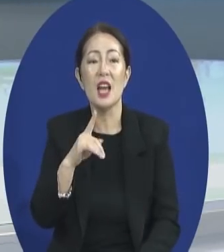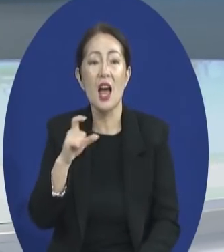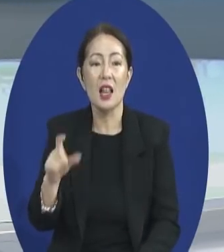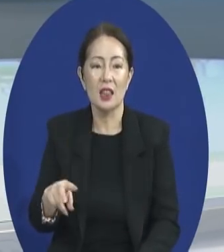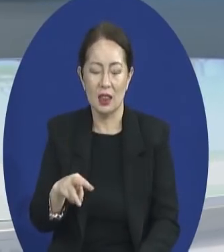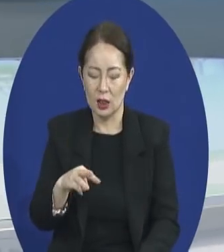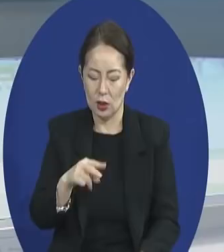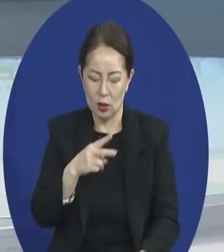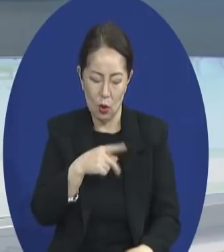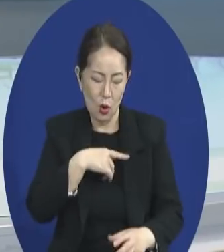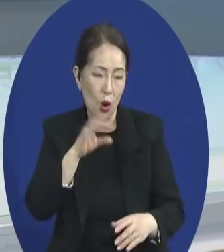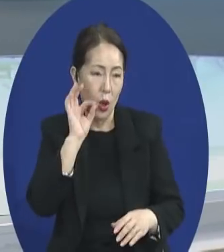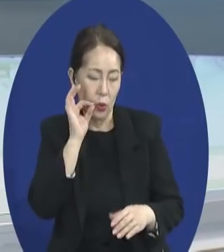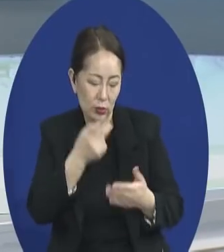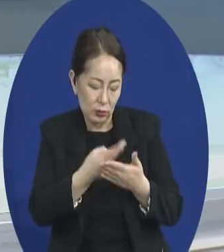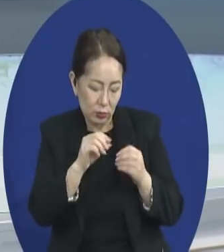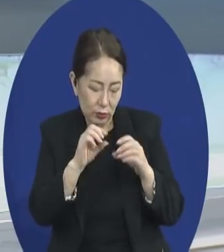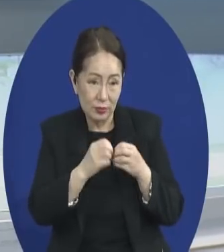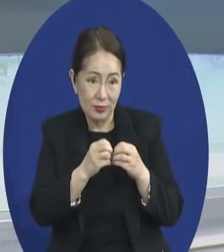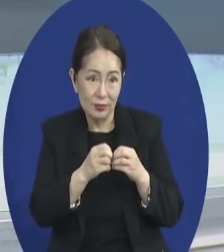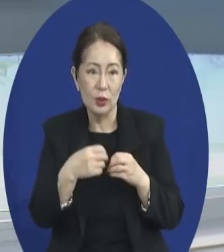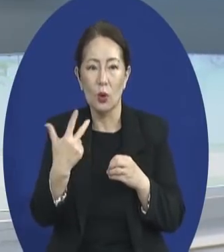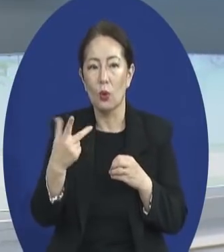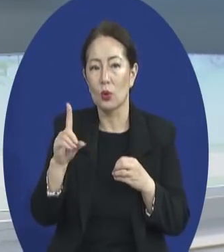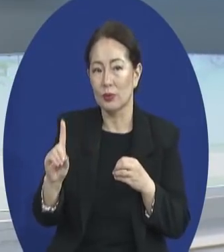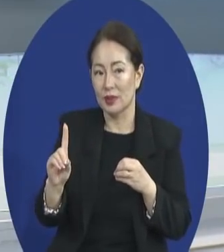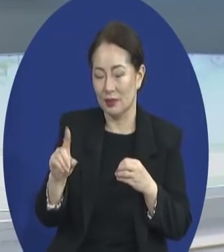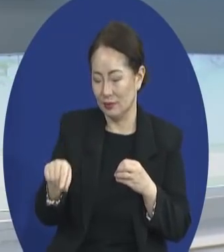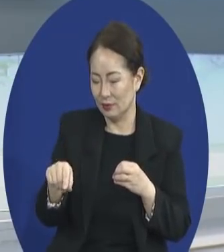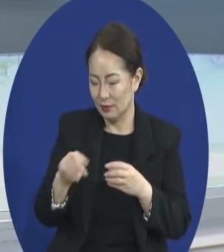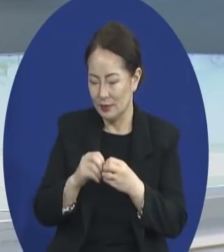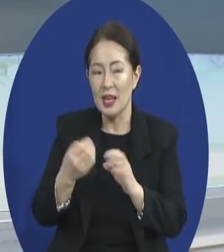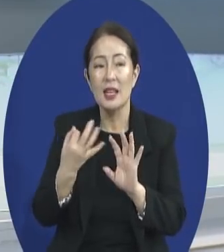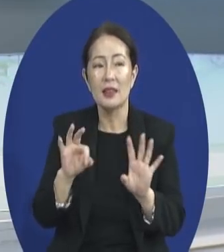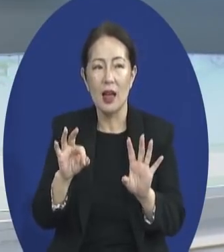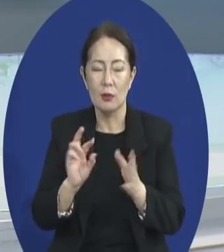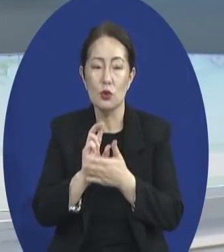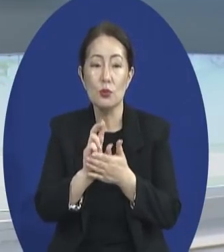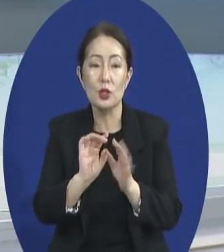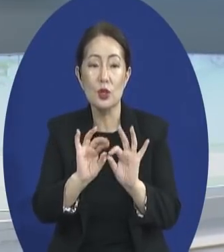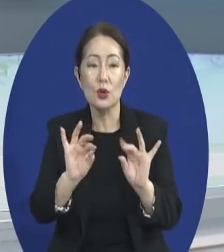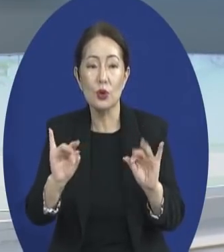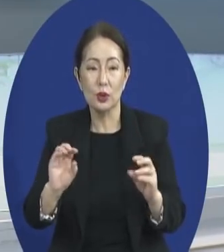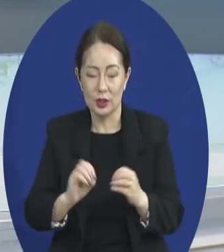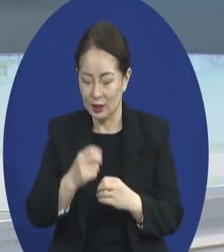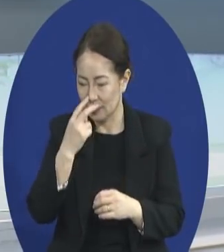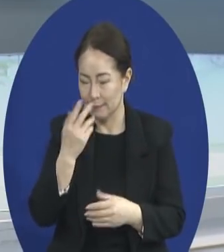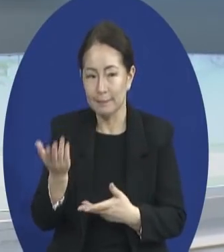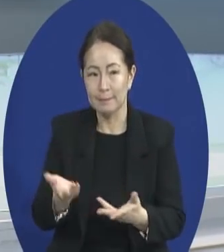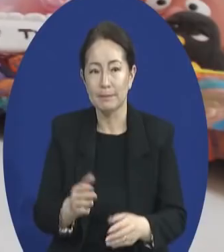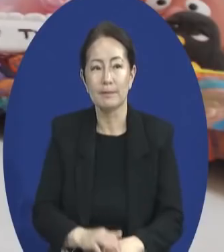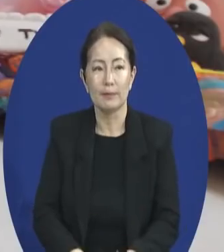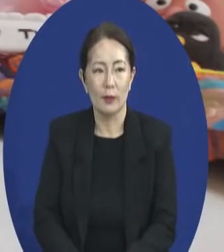хүүхэлдэйн киноны баатруудаараа бүтээл хийж хэлсэн тэрээр 3D баримлын шавраар 800 гаруй бэлэг дурсгалын зүйлсийг хийсэн байна.